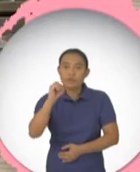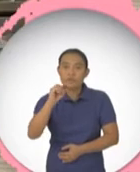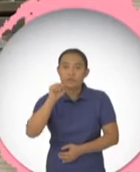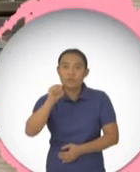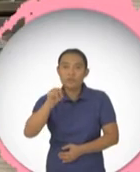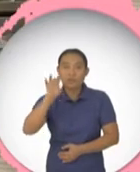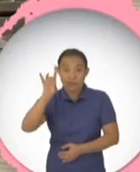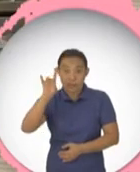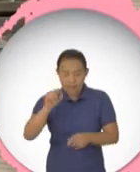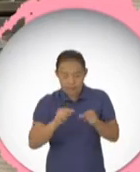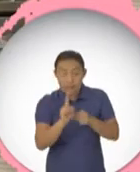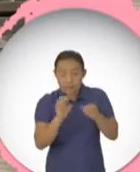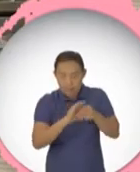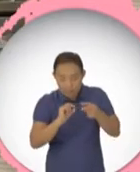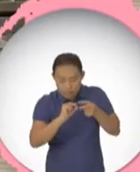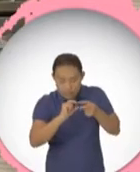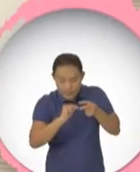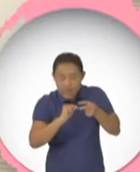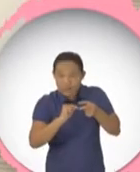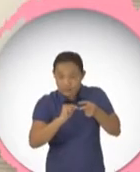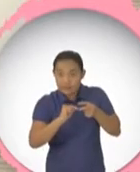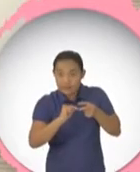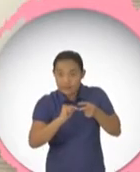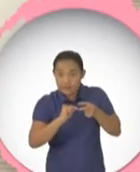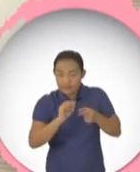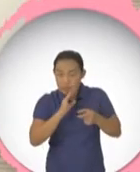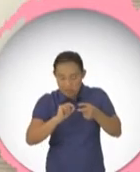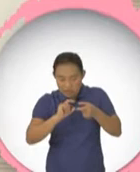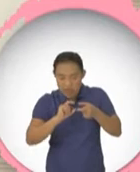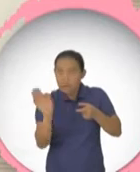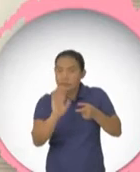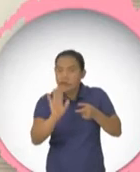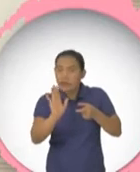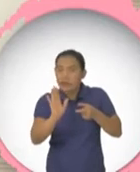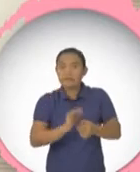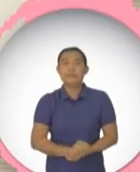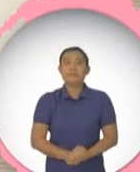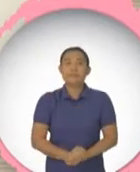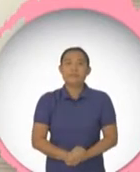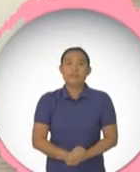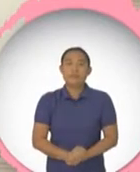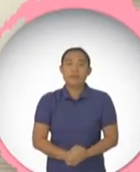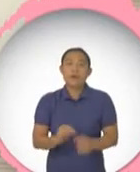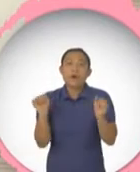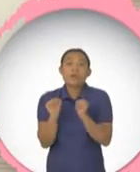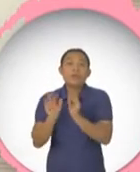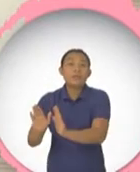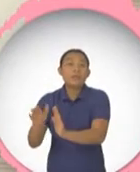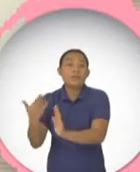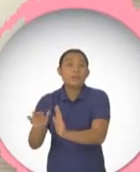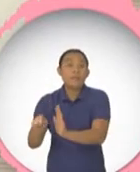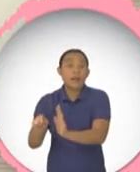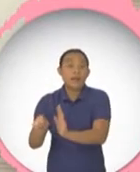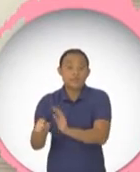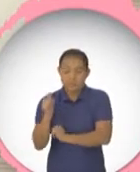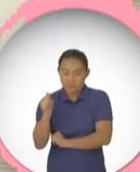เพราะว่าเดี๋ยวมันจะไม่สุกอะค่ะแล้วมันจะแผ่ออกไปเยอะเกินไป ก็คือพอแช่ตู้เย็นแล้วมันจะทำให้มันอยู่ตัวหั่นง่าย ใช่